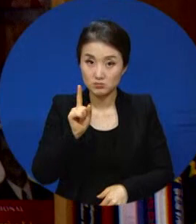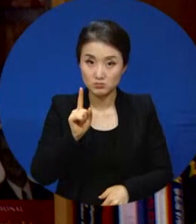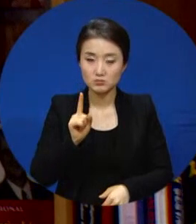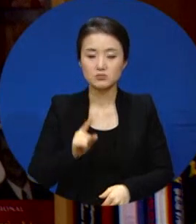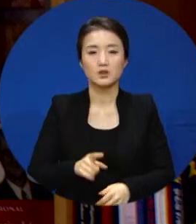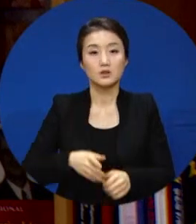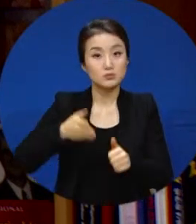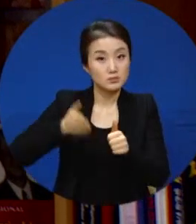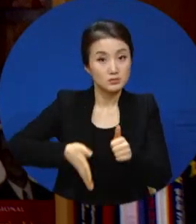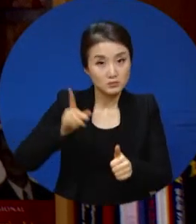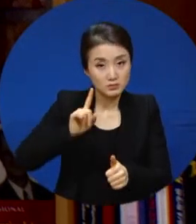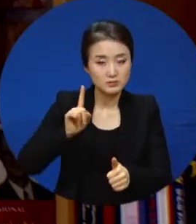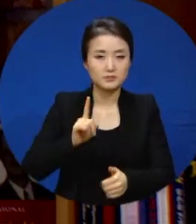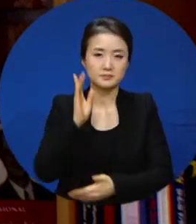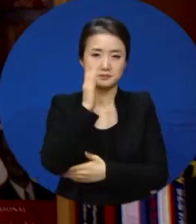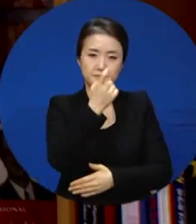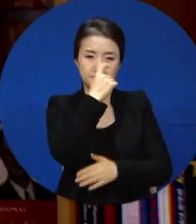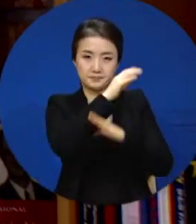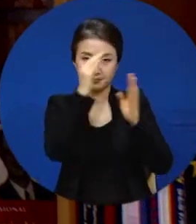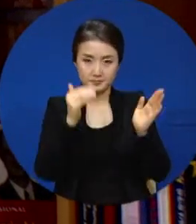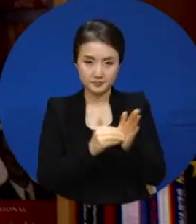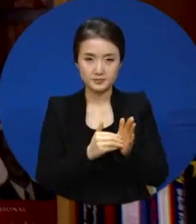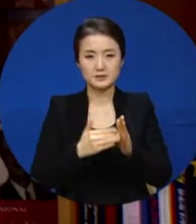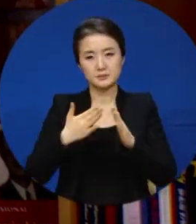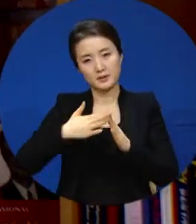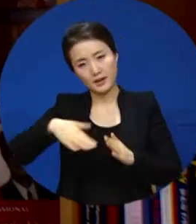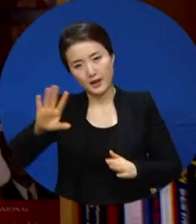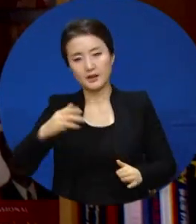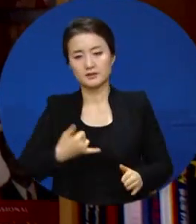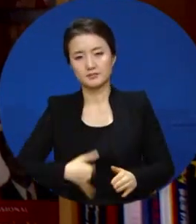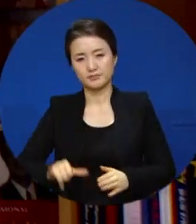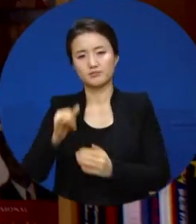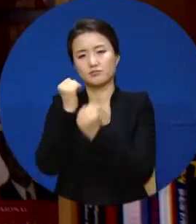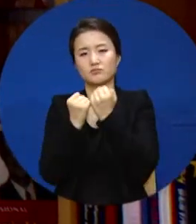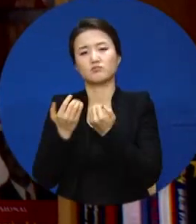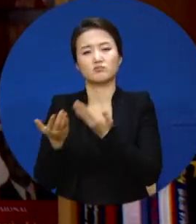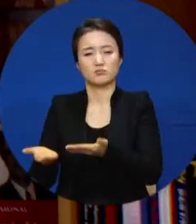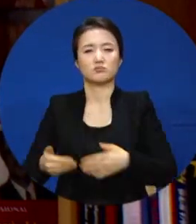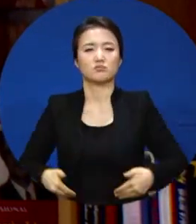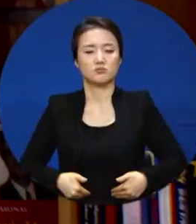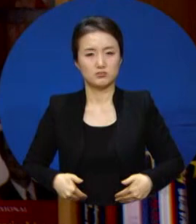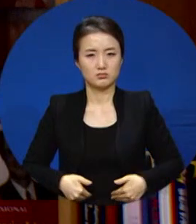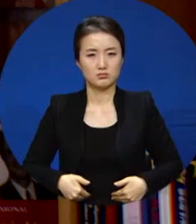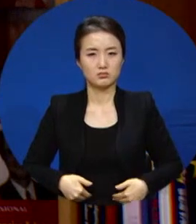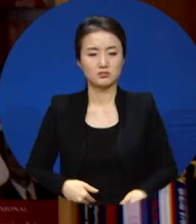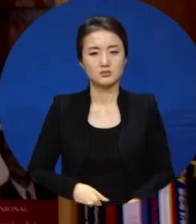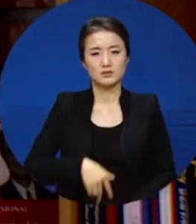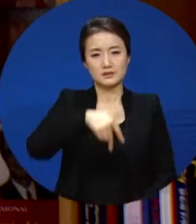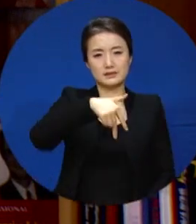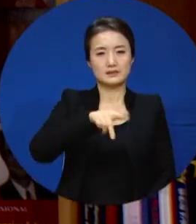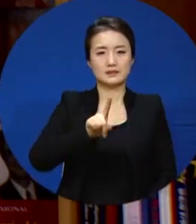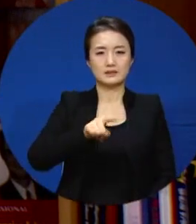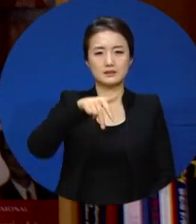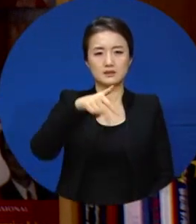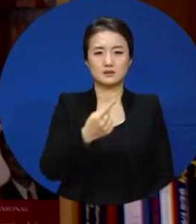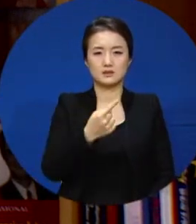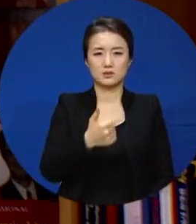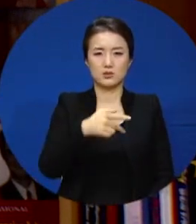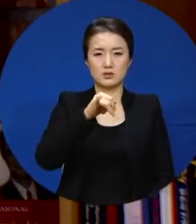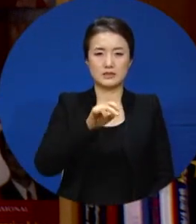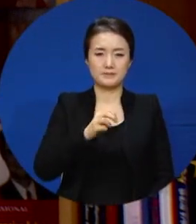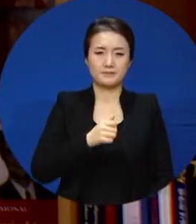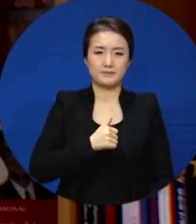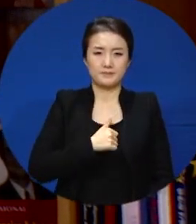해주세요 우리가 좀 더 일찍 이 걸 알았어야 이 자존심과 자존감 의 먼저 그 주문